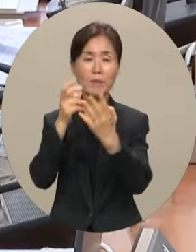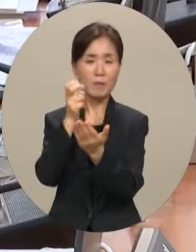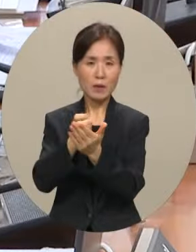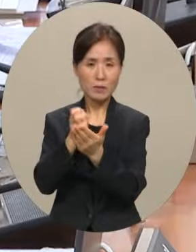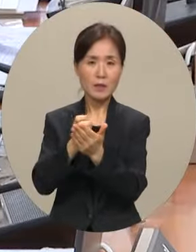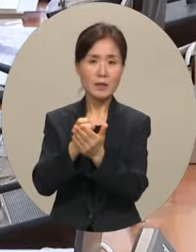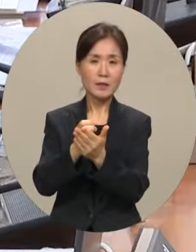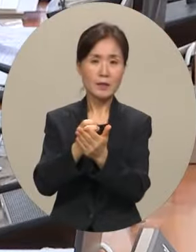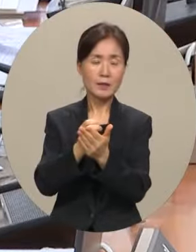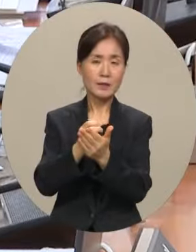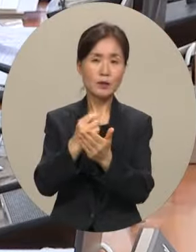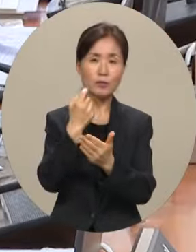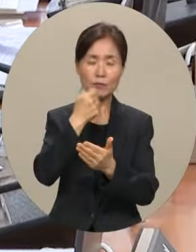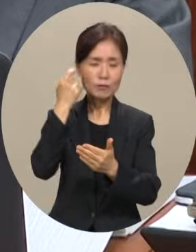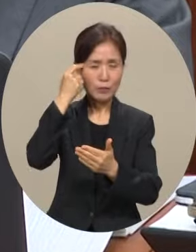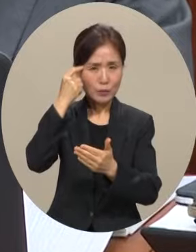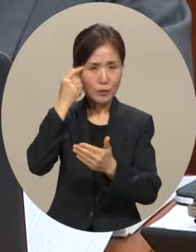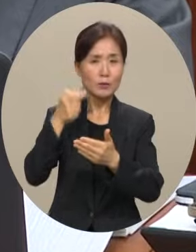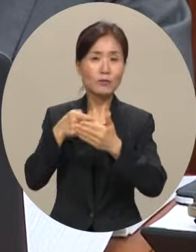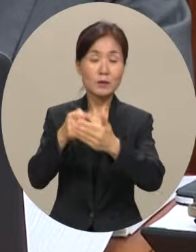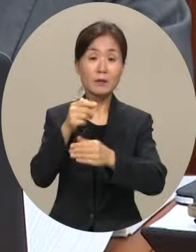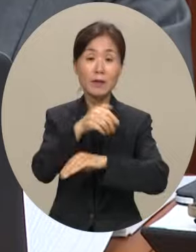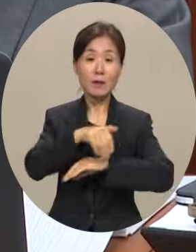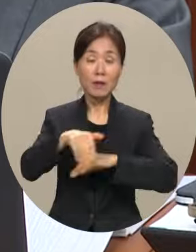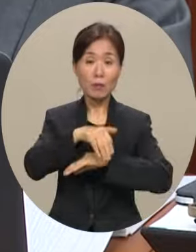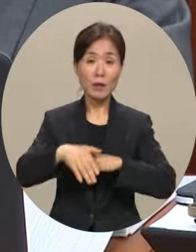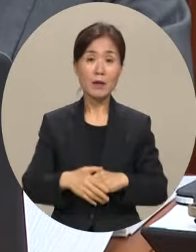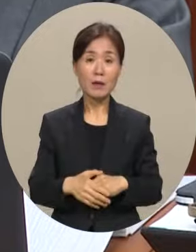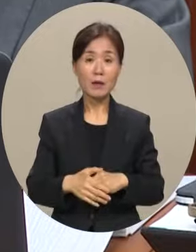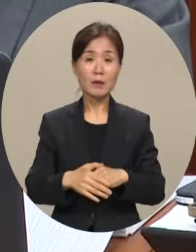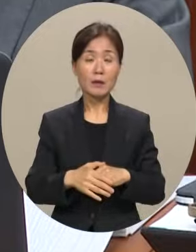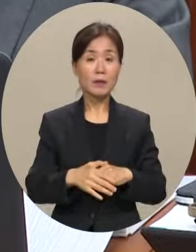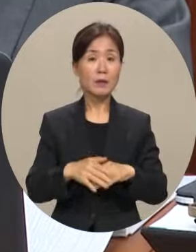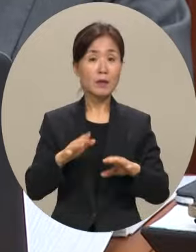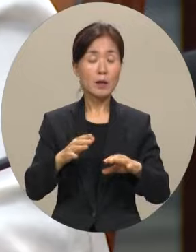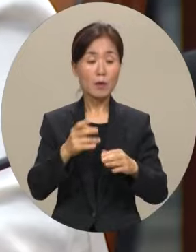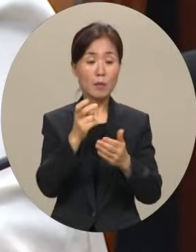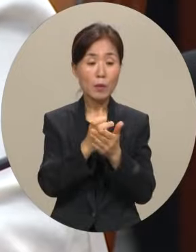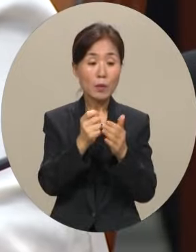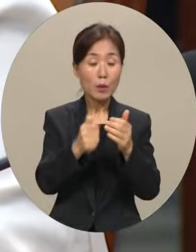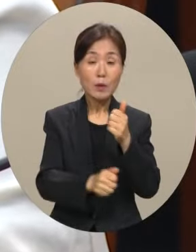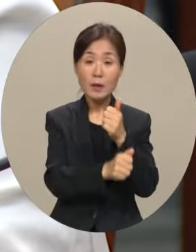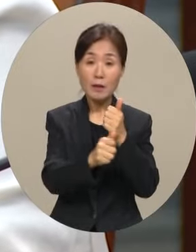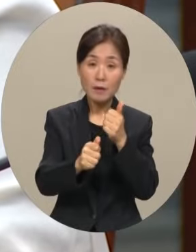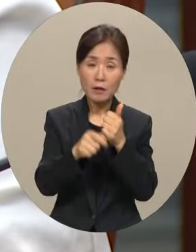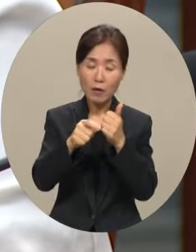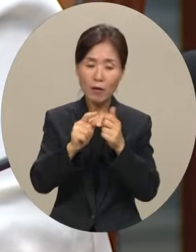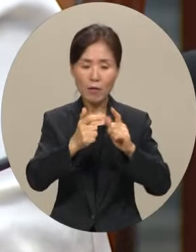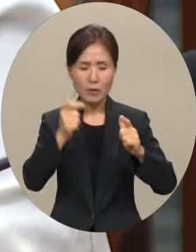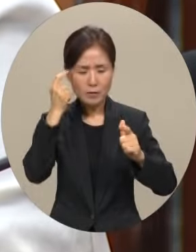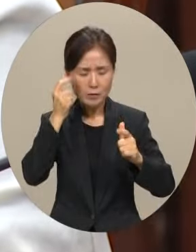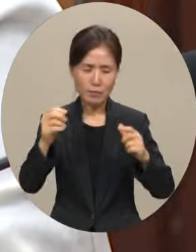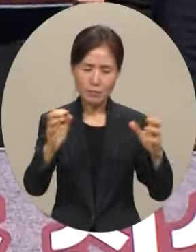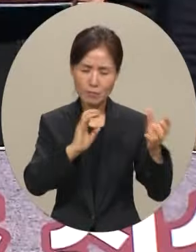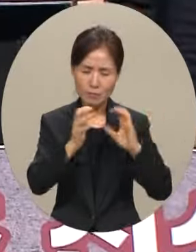측 관계자는 여야 의원들이 함께하는 법안 소위 단계에서 여러 의견을 모아야 할 것 같다고